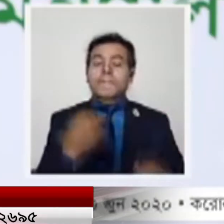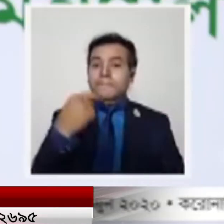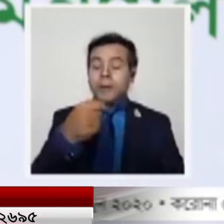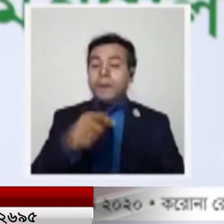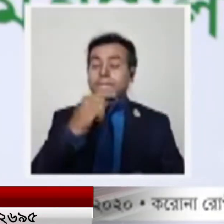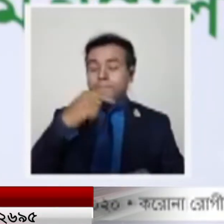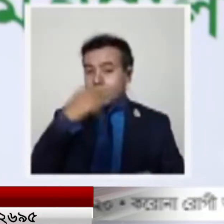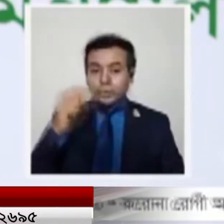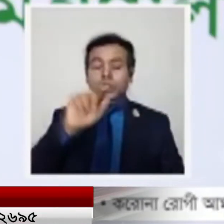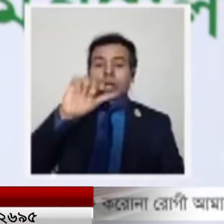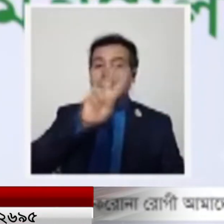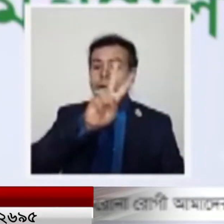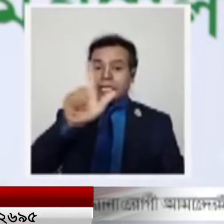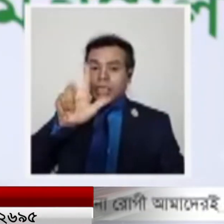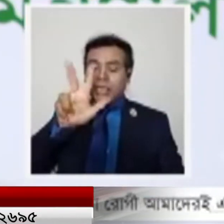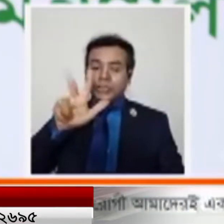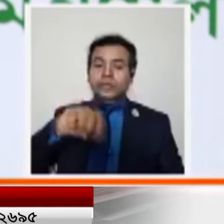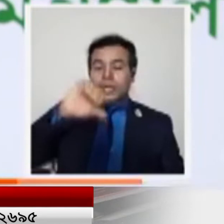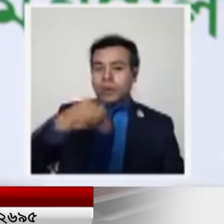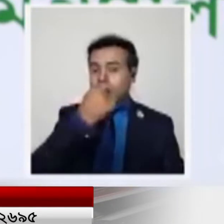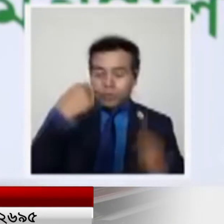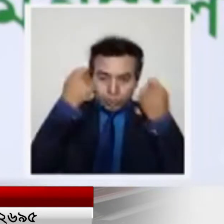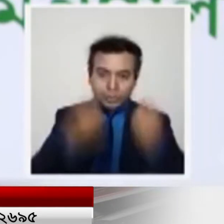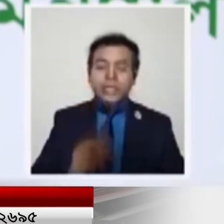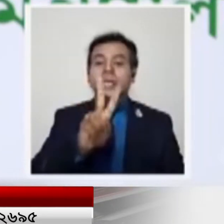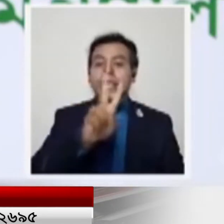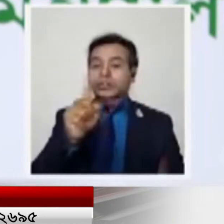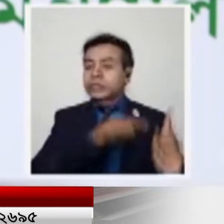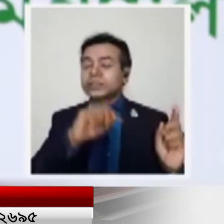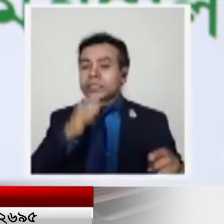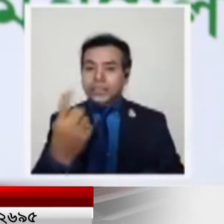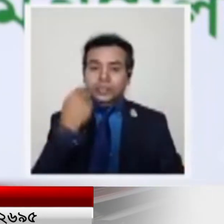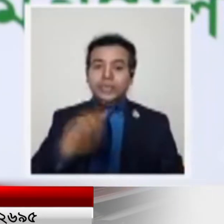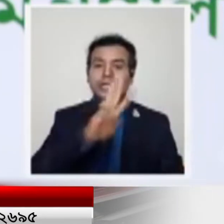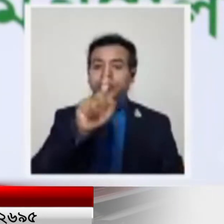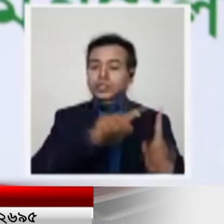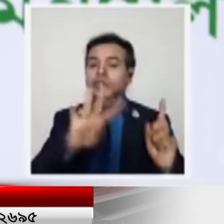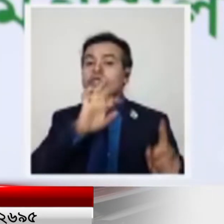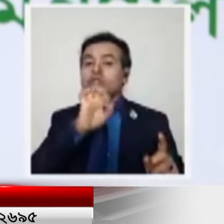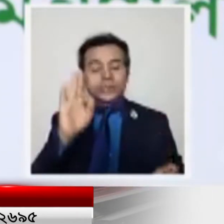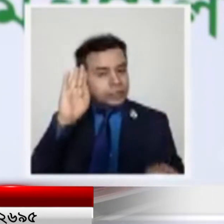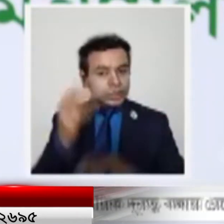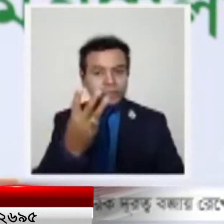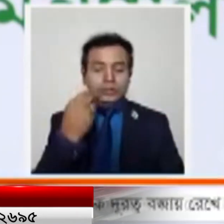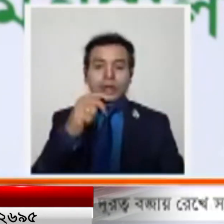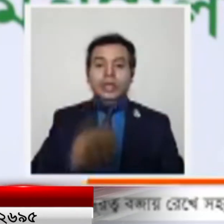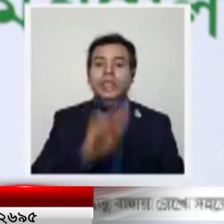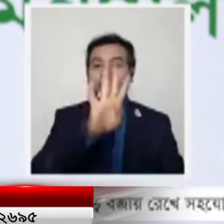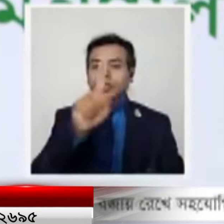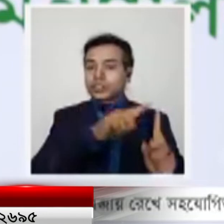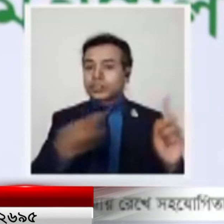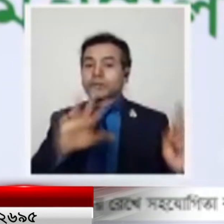বিশ্লেষণে পুরুষ 28 জন, নারী 9 জন। বয়স বিশ্লেষণে 21-30 বছর 1